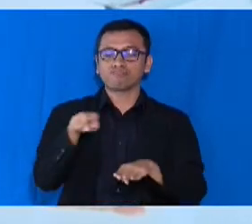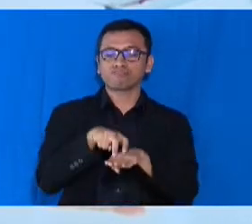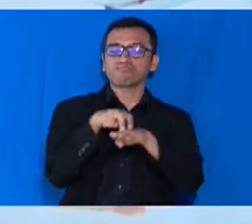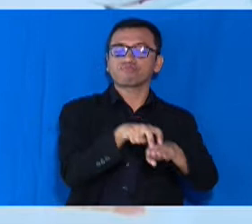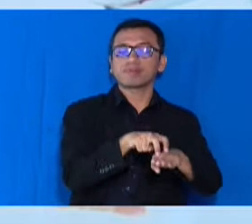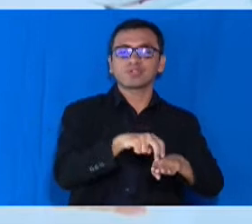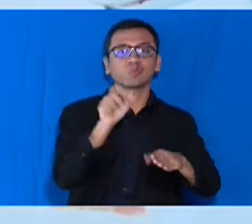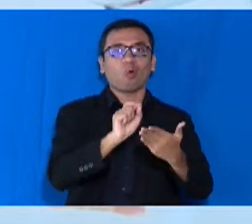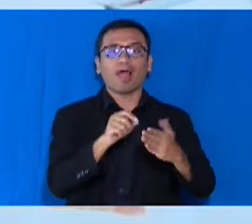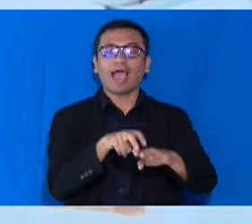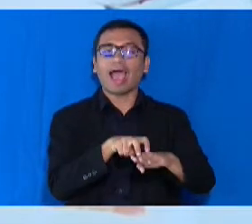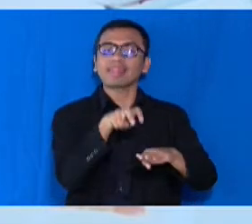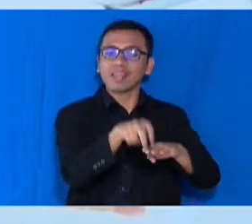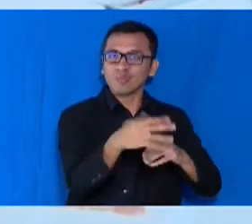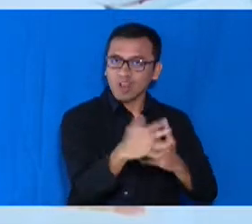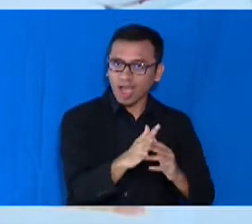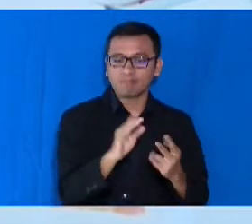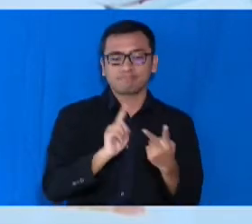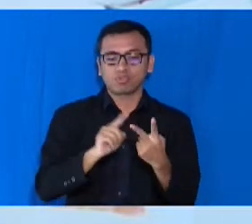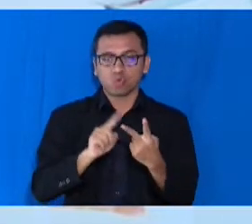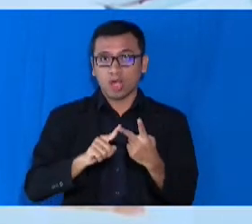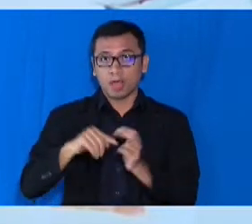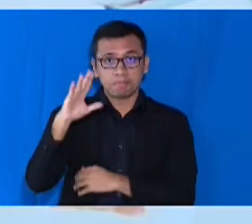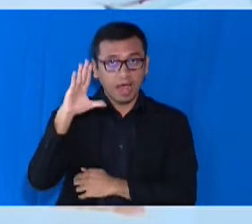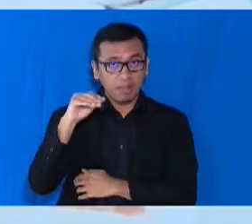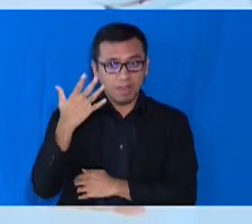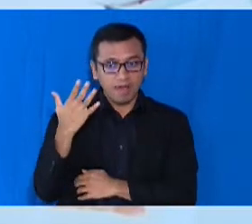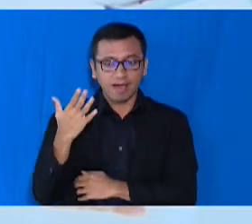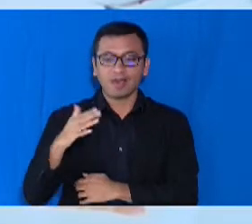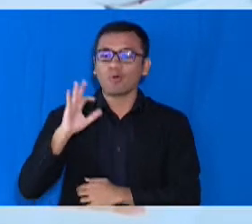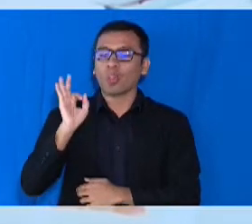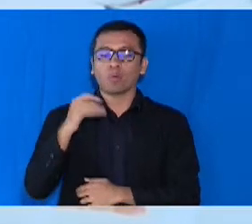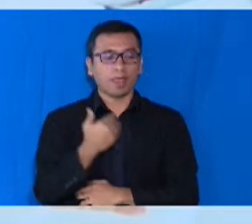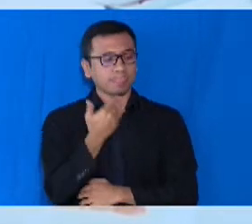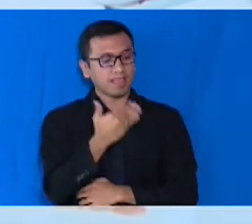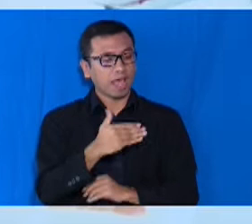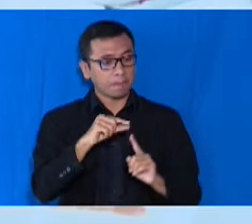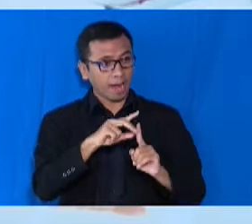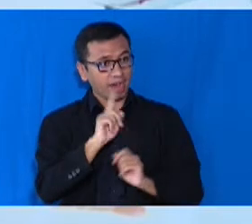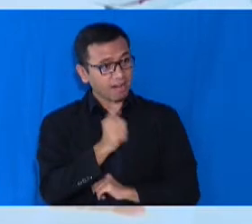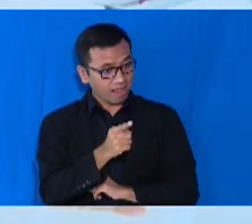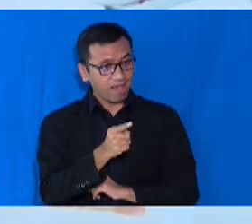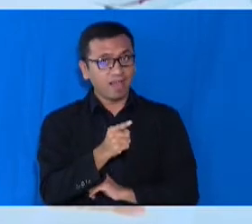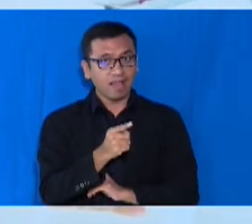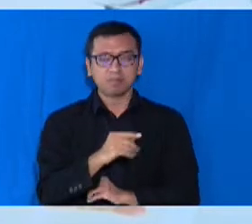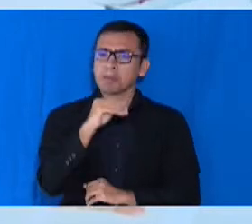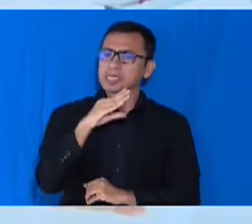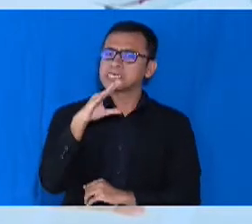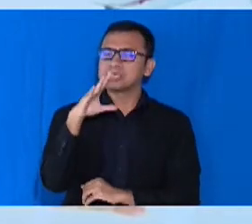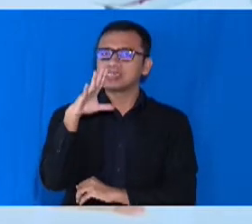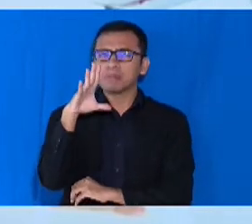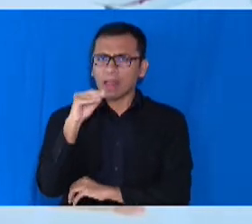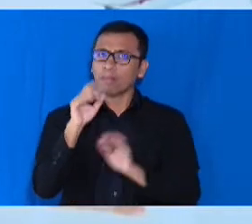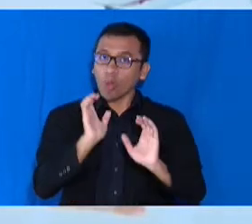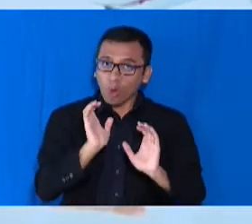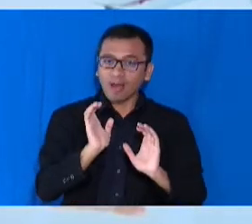hari kita menanyakan anak punya PR, kita kerjakan sendiri. Tetapi saat ini